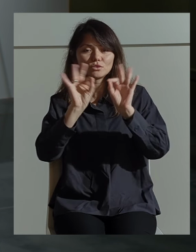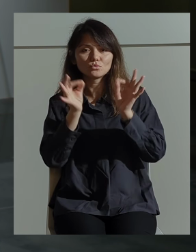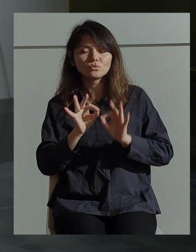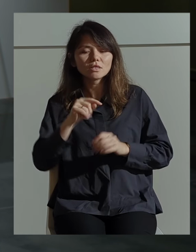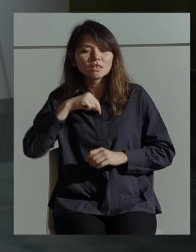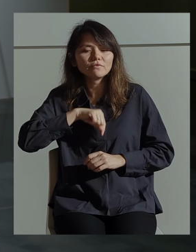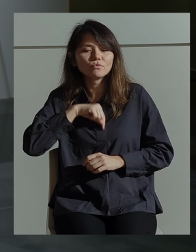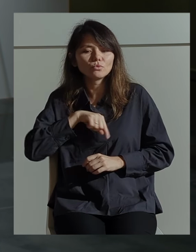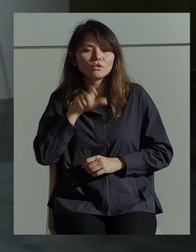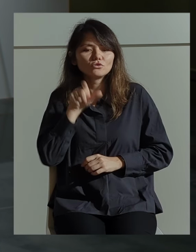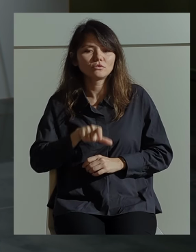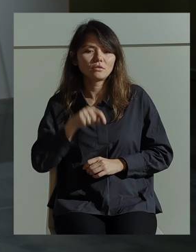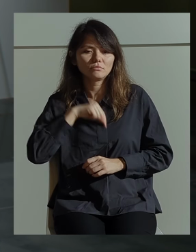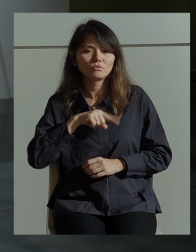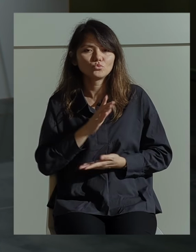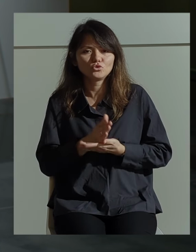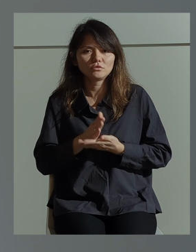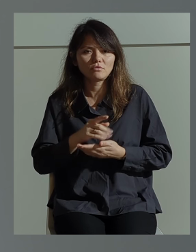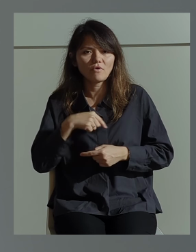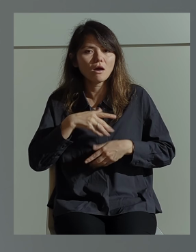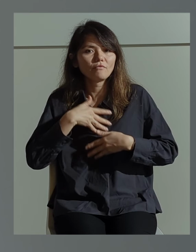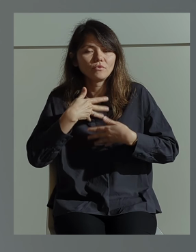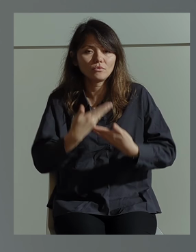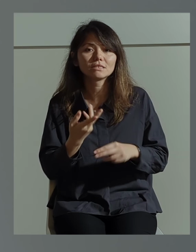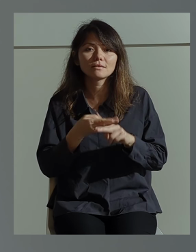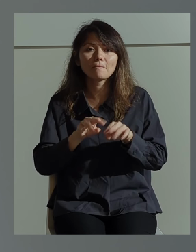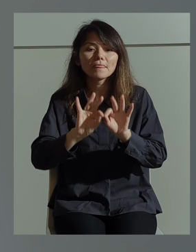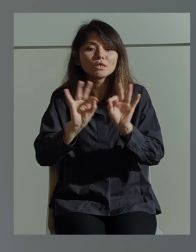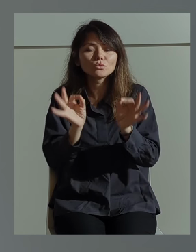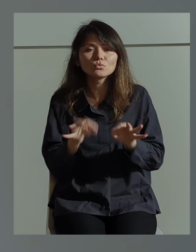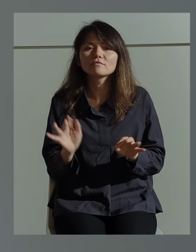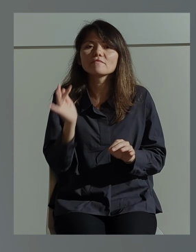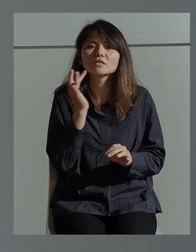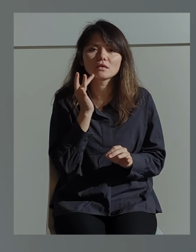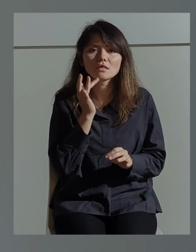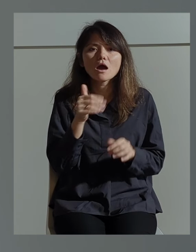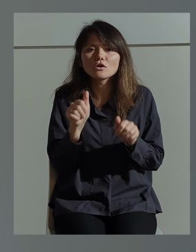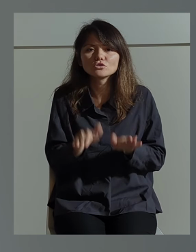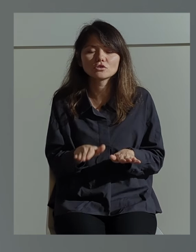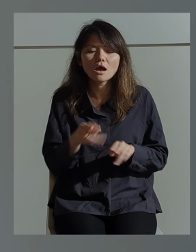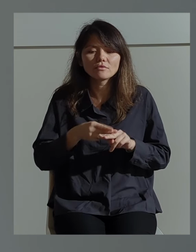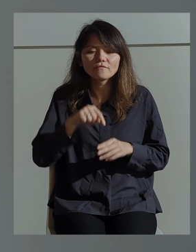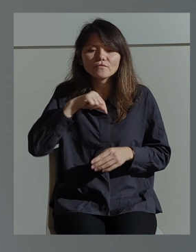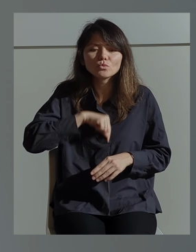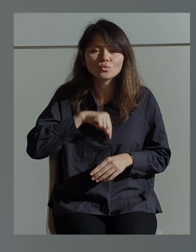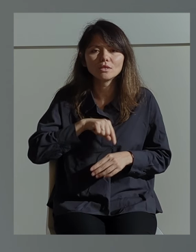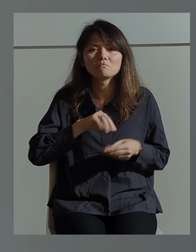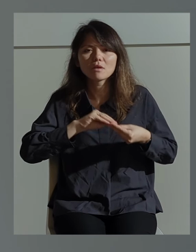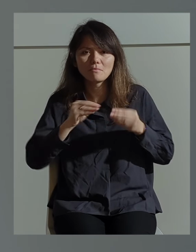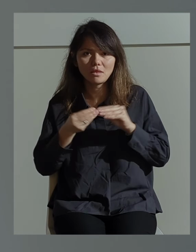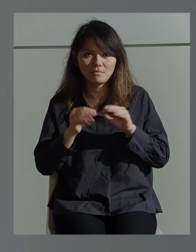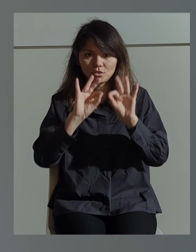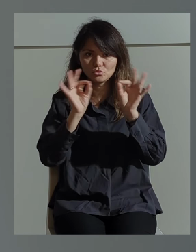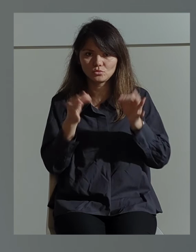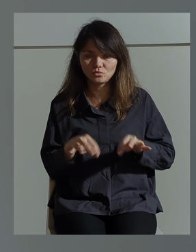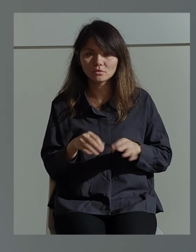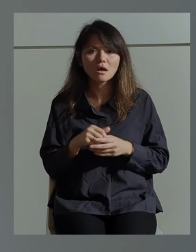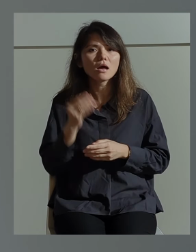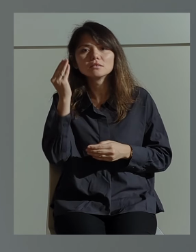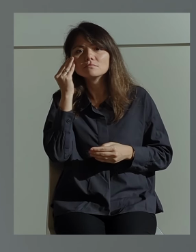изнутри из самого человеческого существа и в общем искусство всегда решает внутренние проблемы искусства в том смысле